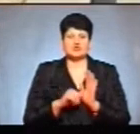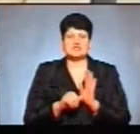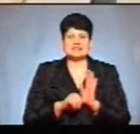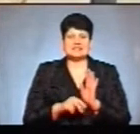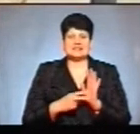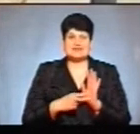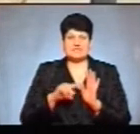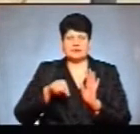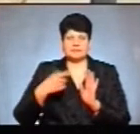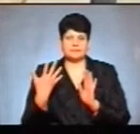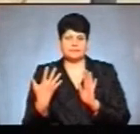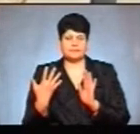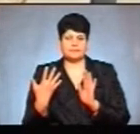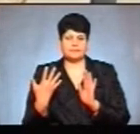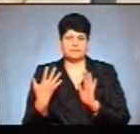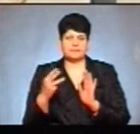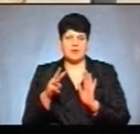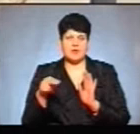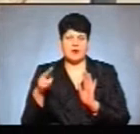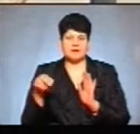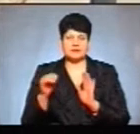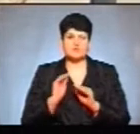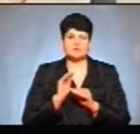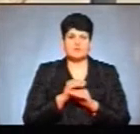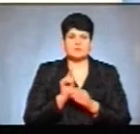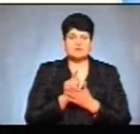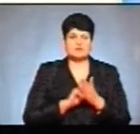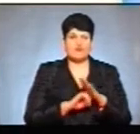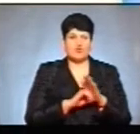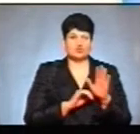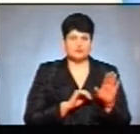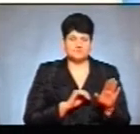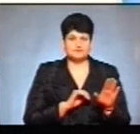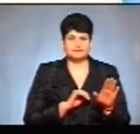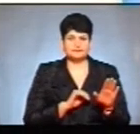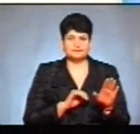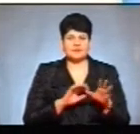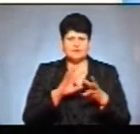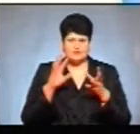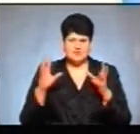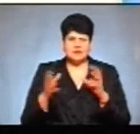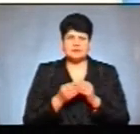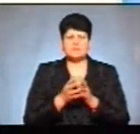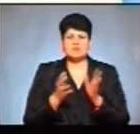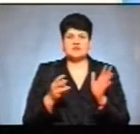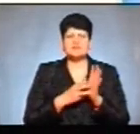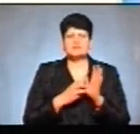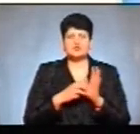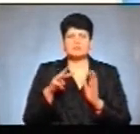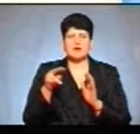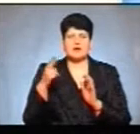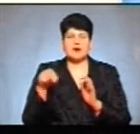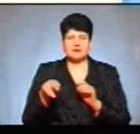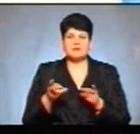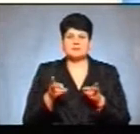167,5 мільярдів – це дотація пенсійному фонду. І все це разом більше 800 мільярдів. У нас залишається на